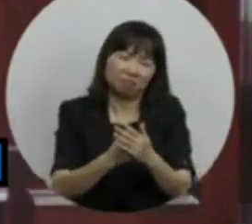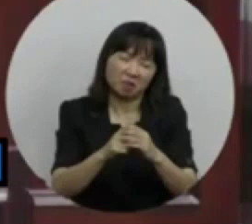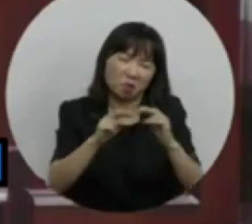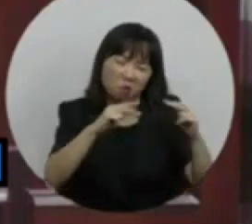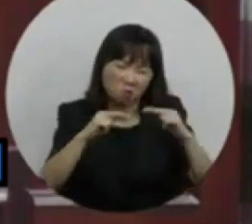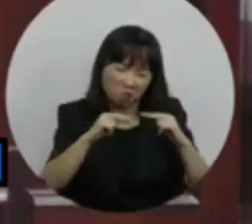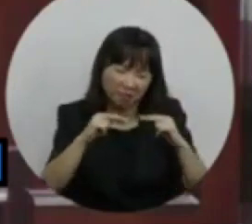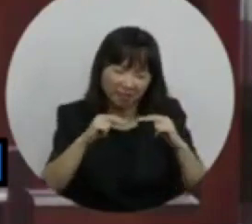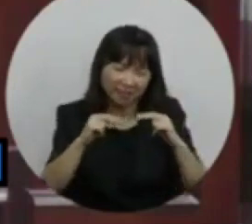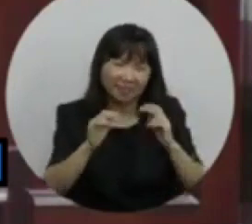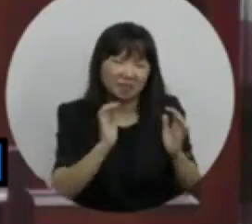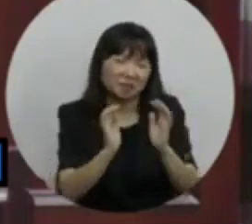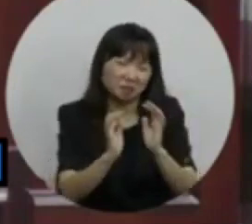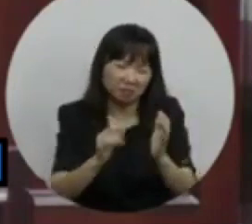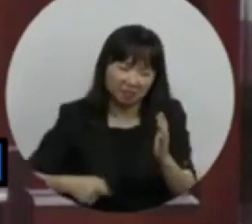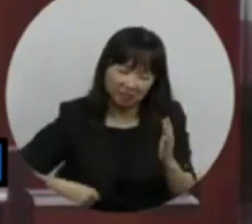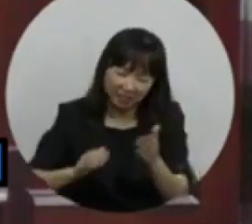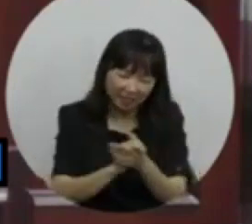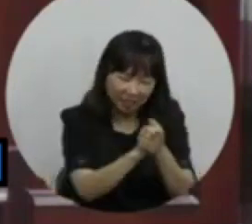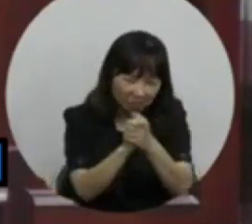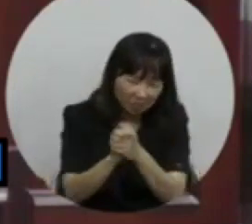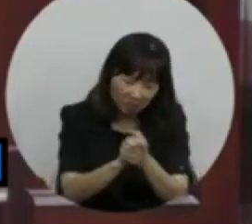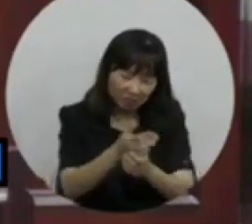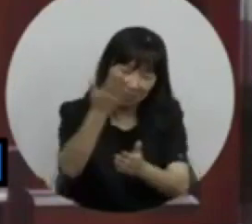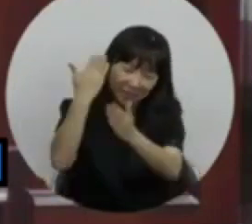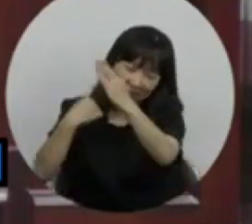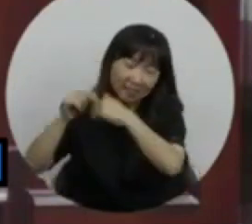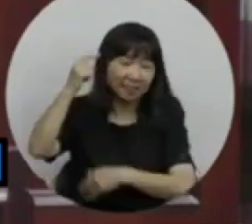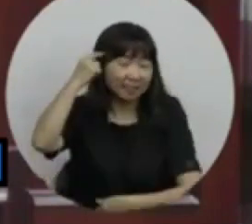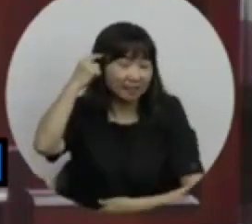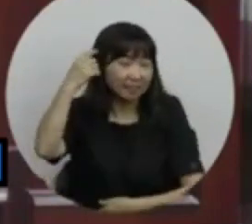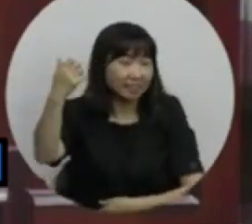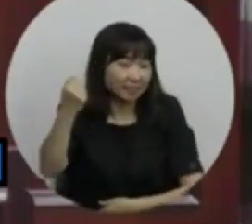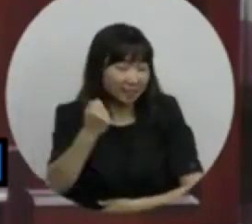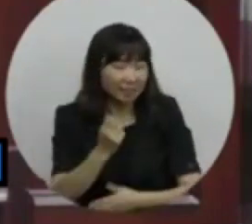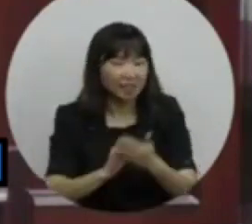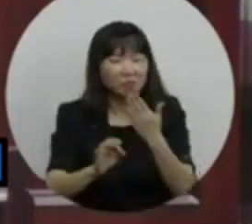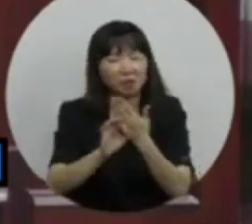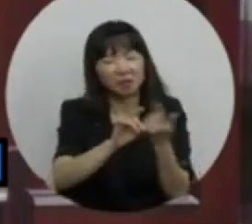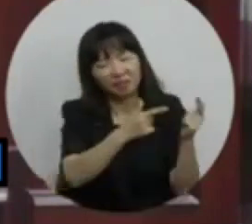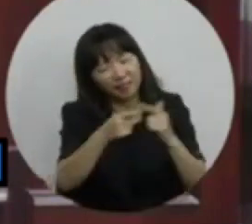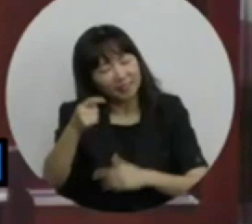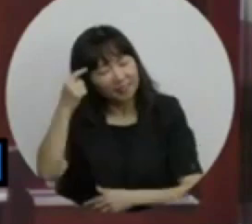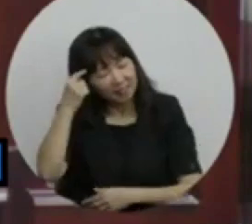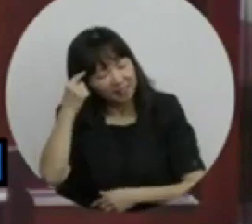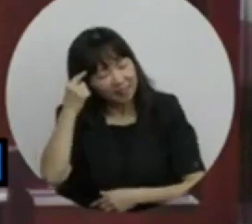협치로 지내왔던 시간을 생각해보면 만감이 교차합니다.